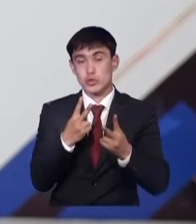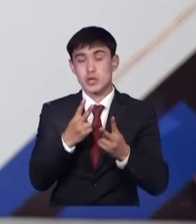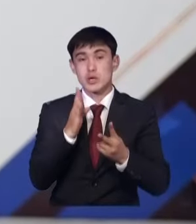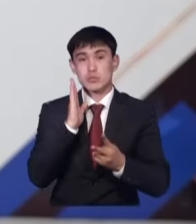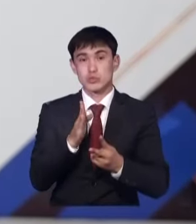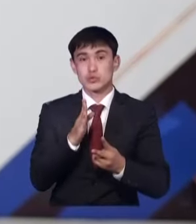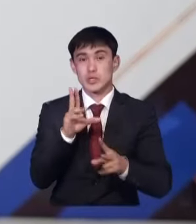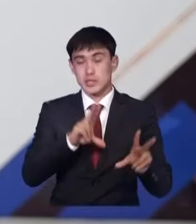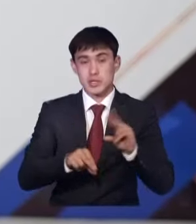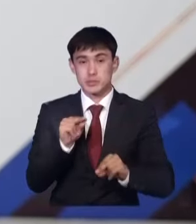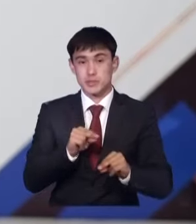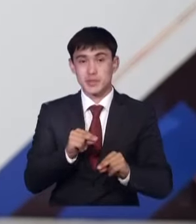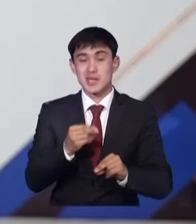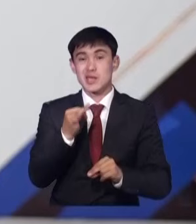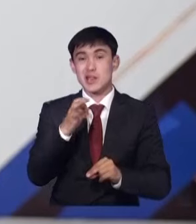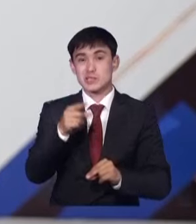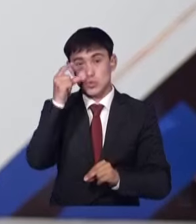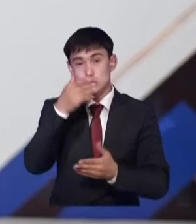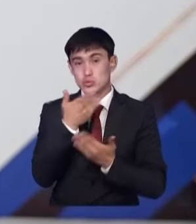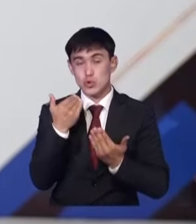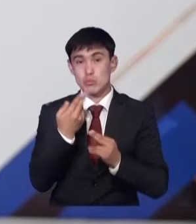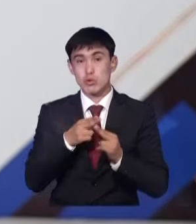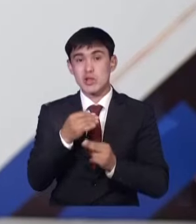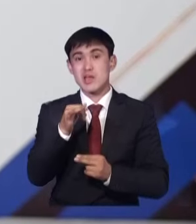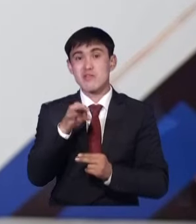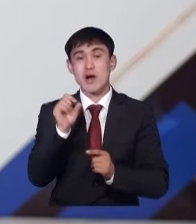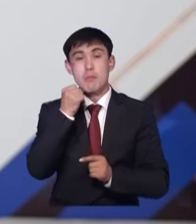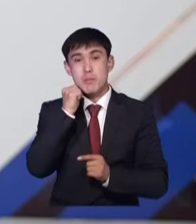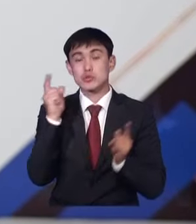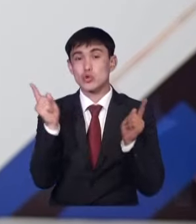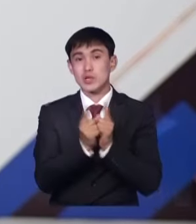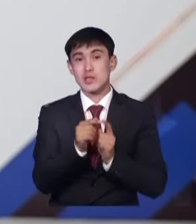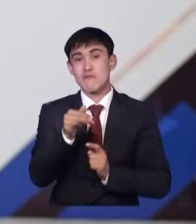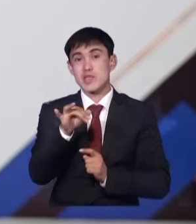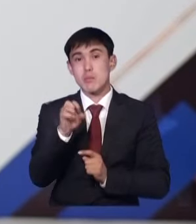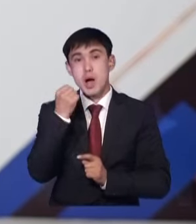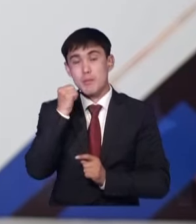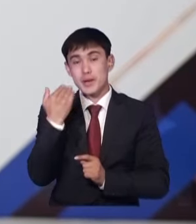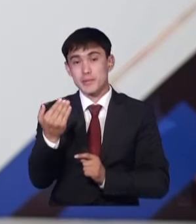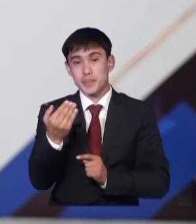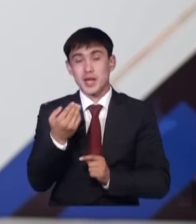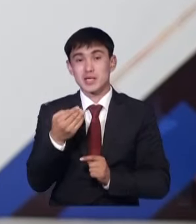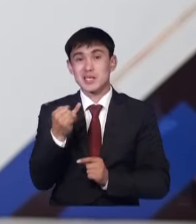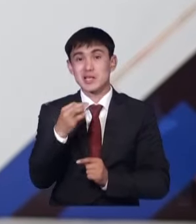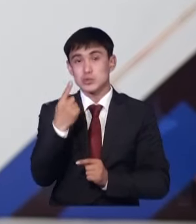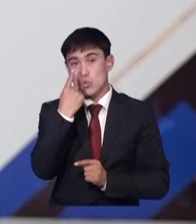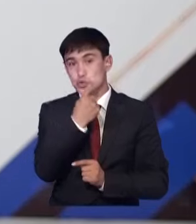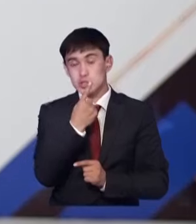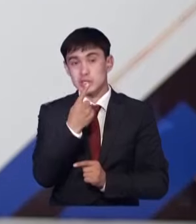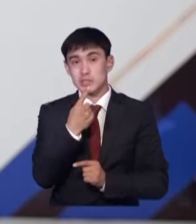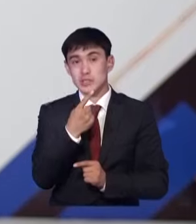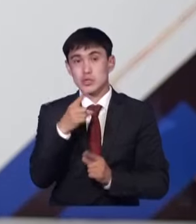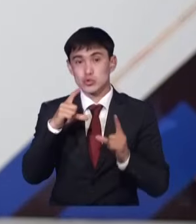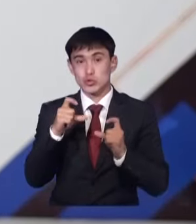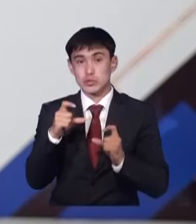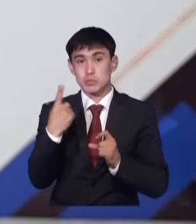жазсын. Ілиястың көзілдірігі жоқ болған қуантқан себебі Илф апаймен жолыққанымда Фатима апай осы Ілиястың көзілдірік таққан